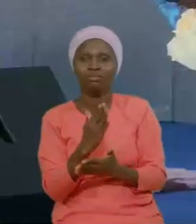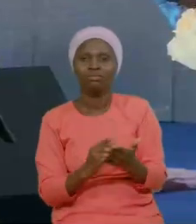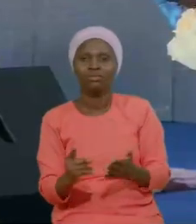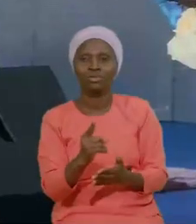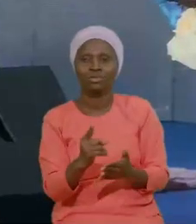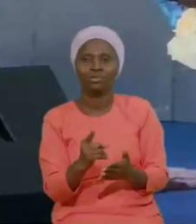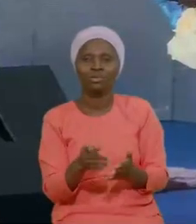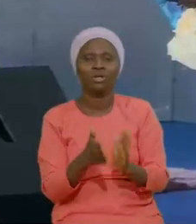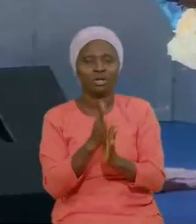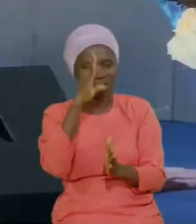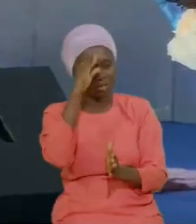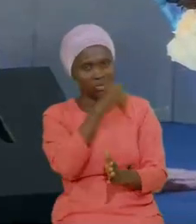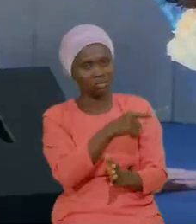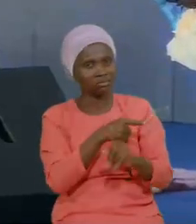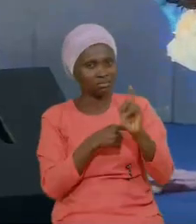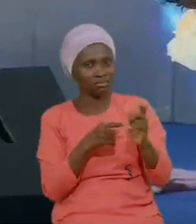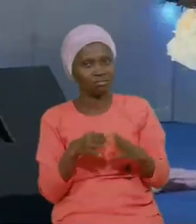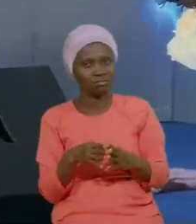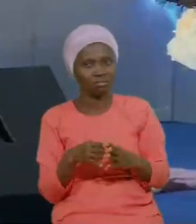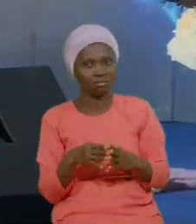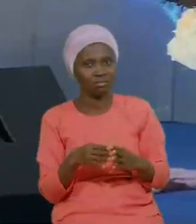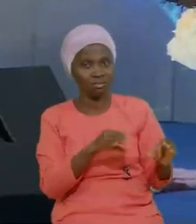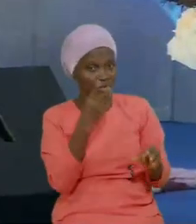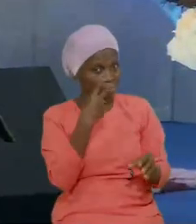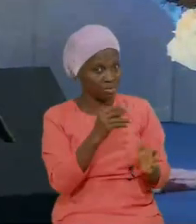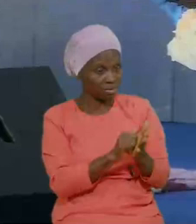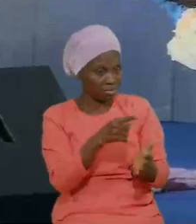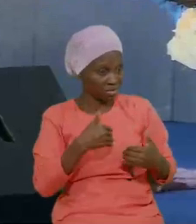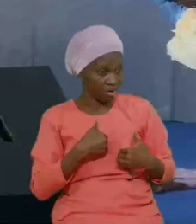L'échec peut venir. Quelqu'un lui a demandé.